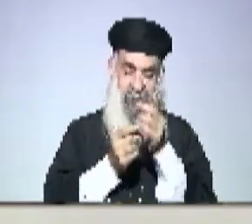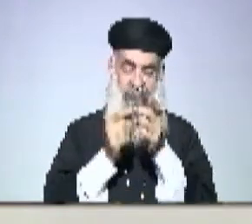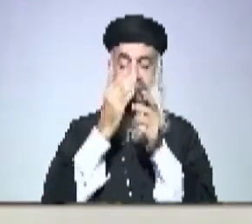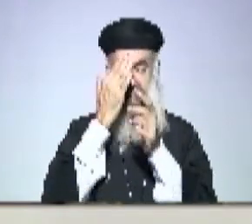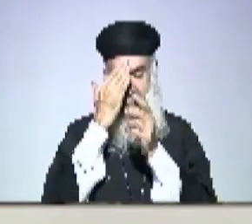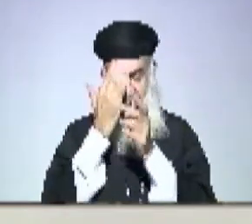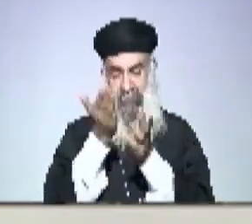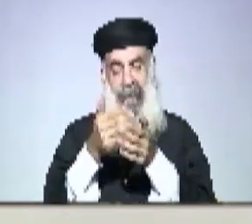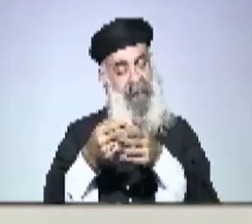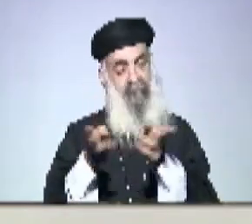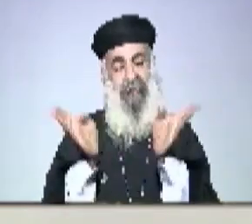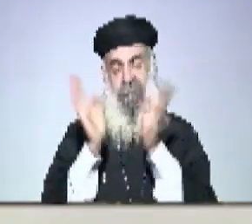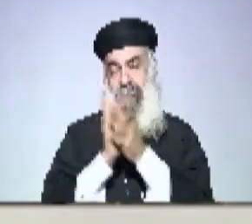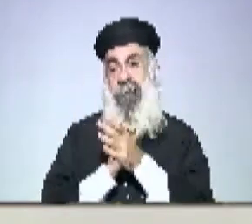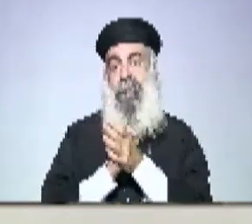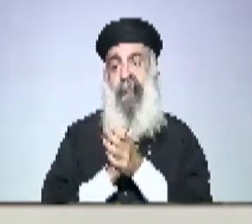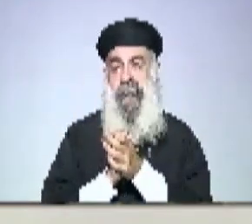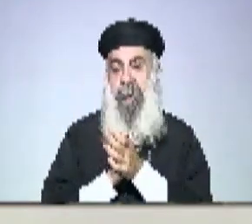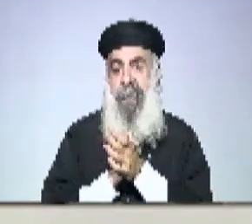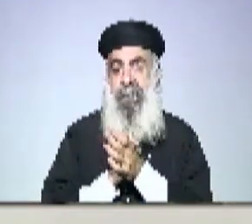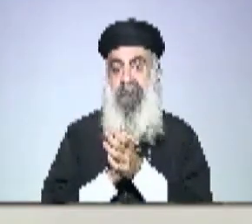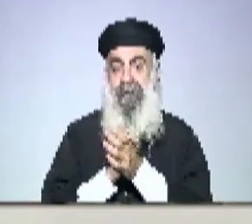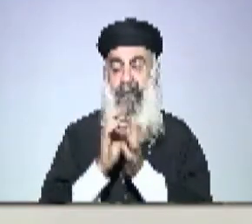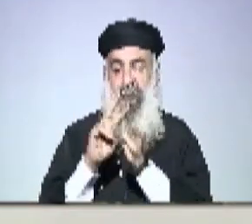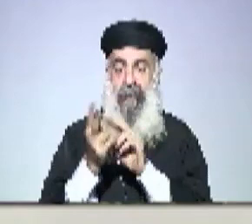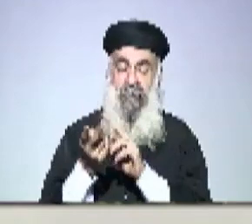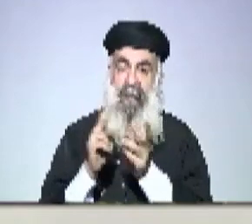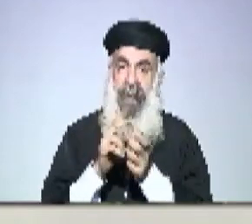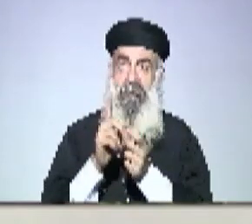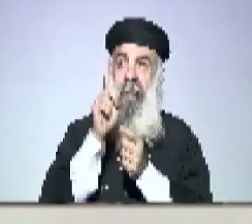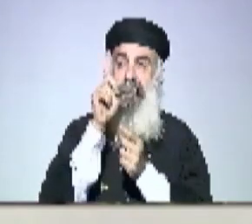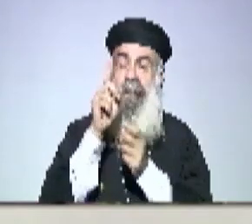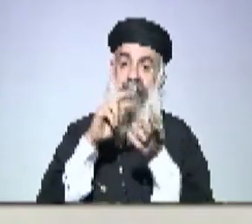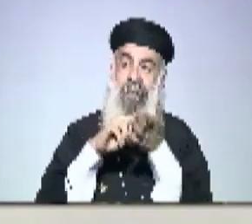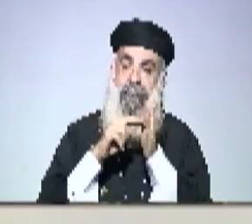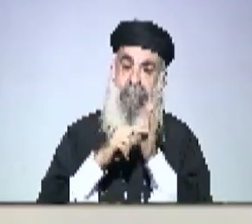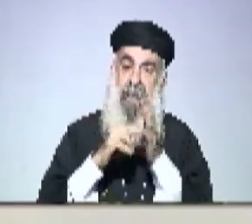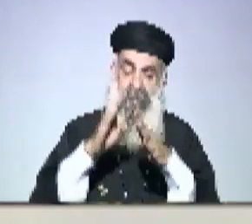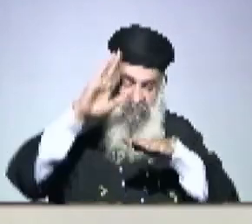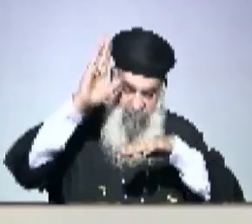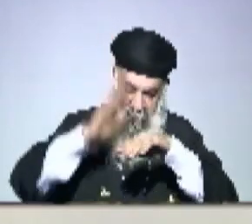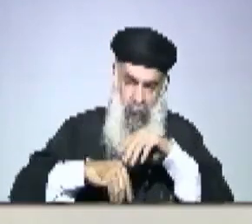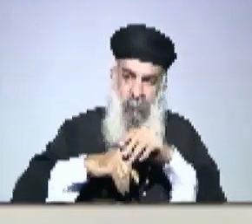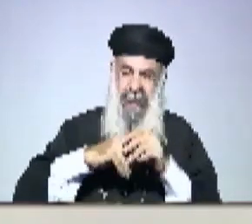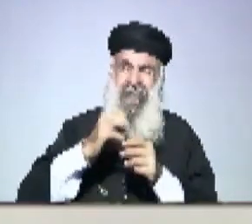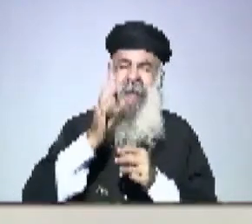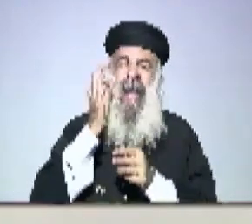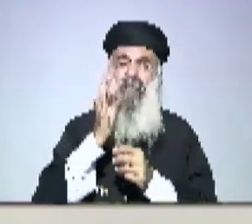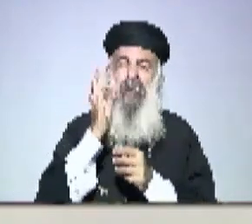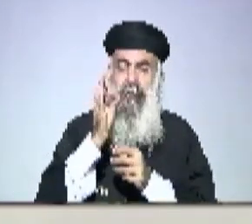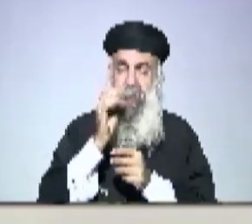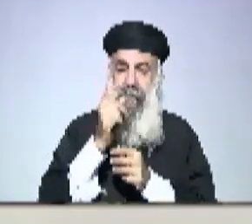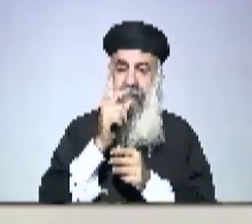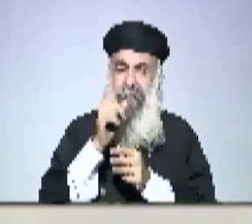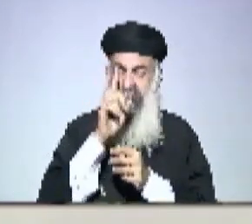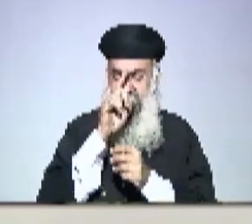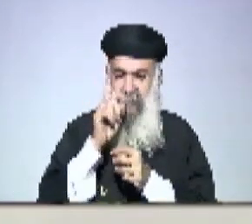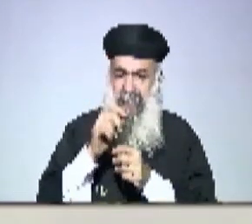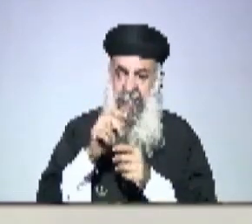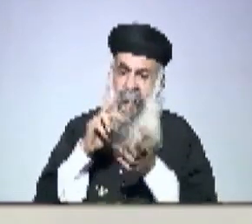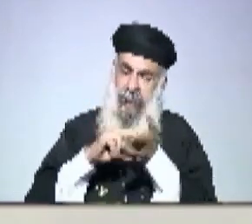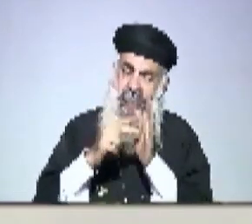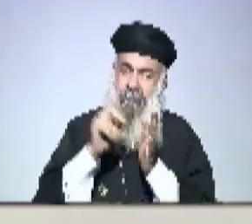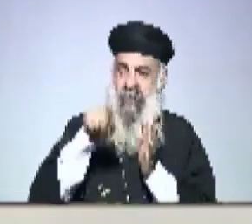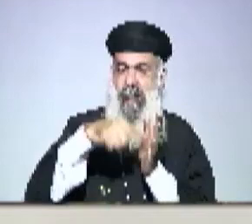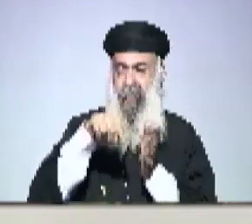بتاعه قليل عكس بقى ربنا وضع عقوبه شديده جدا لمن يظلم الارمله